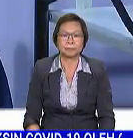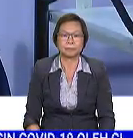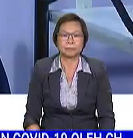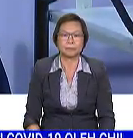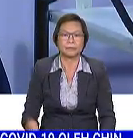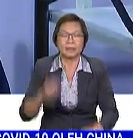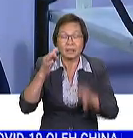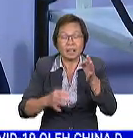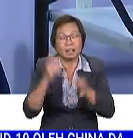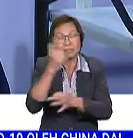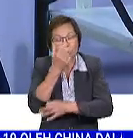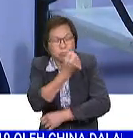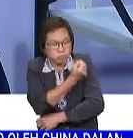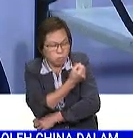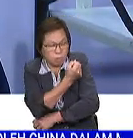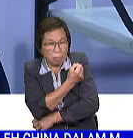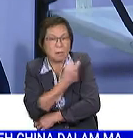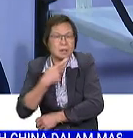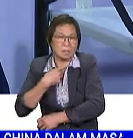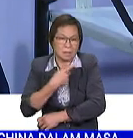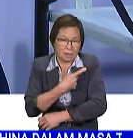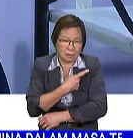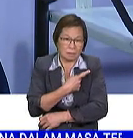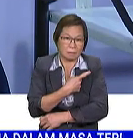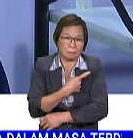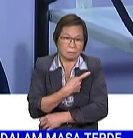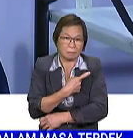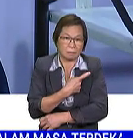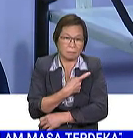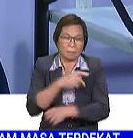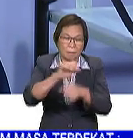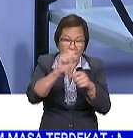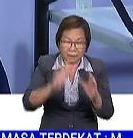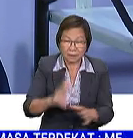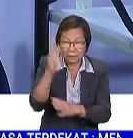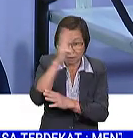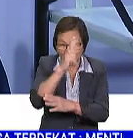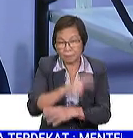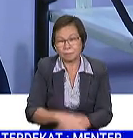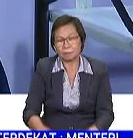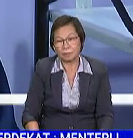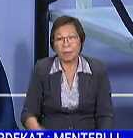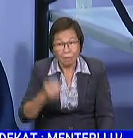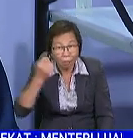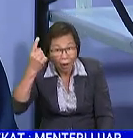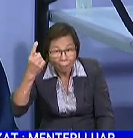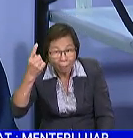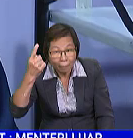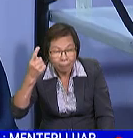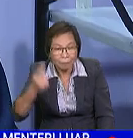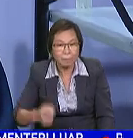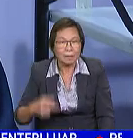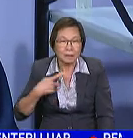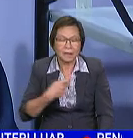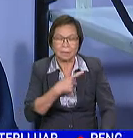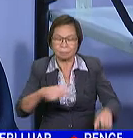Kalau tak ada ambil vaksin, kita akan seperti penjawat awam. Ya? Faham kan? Kita